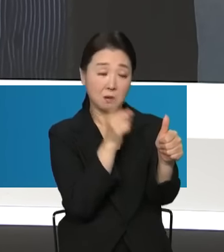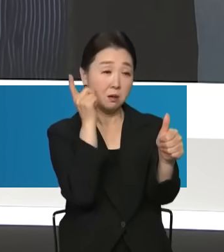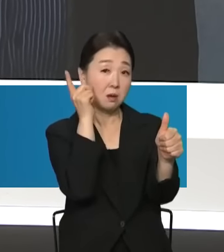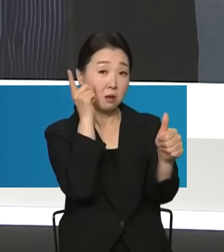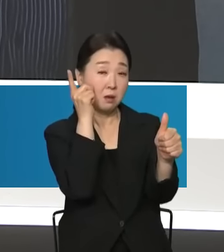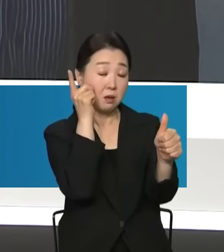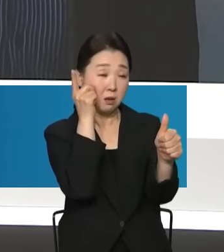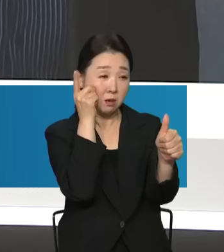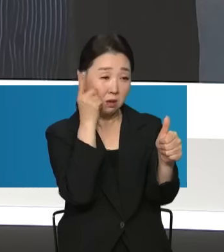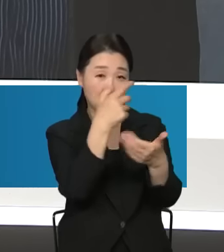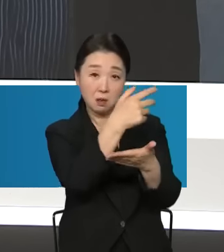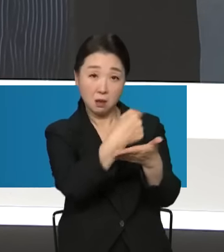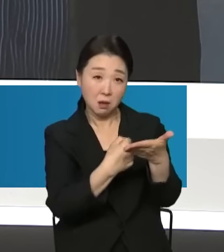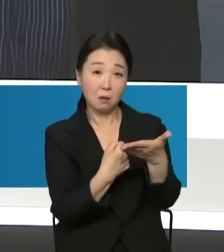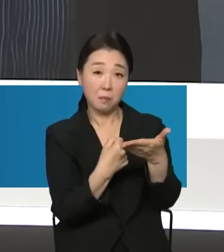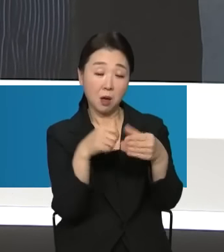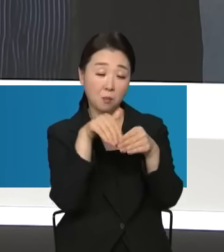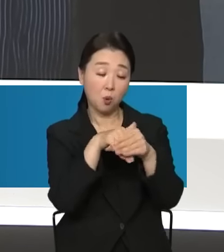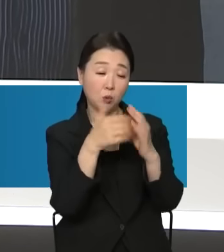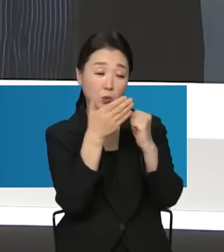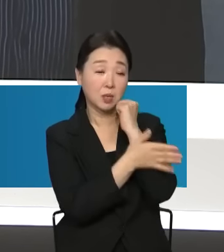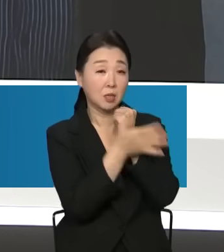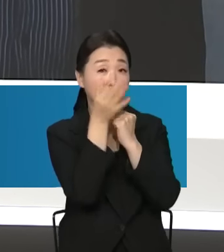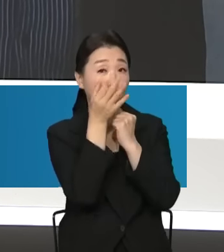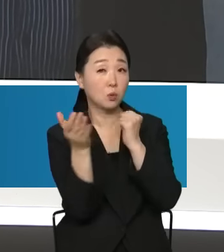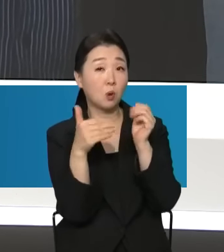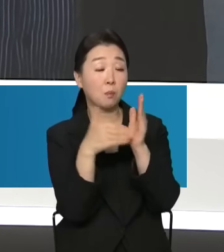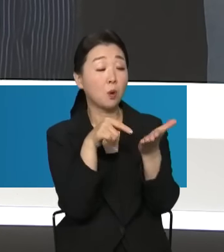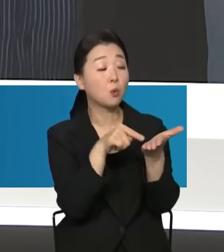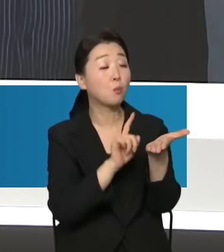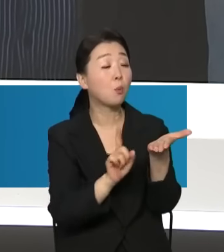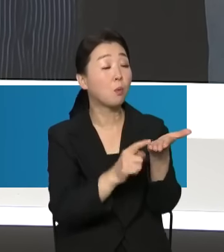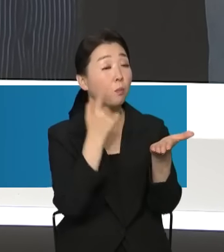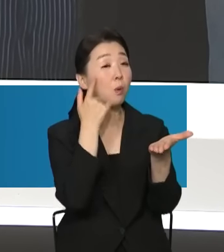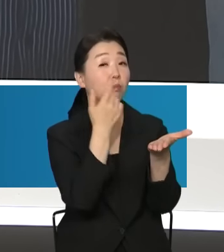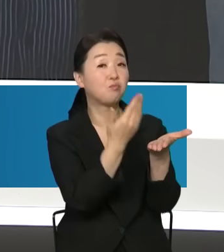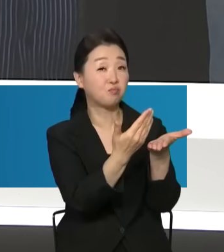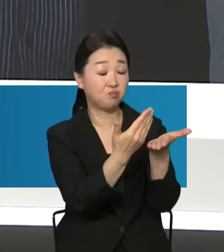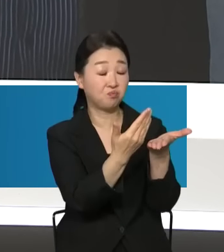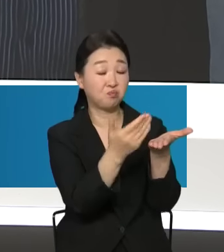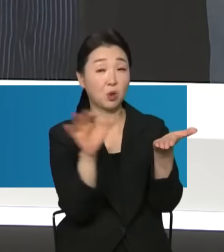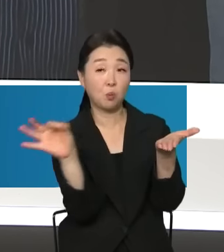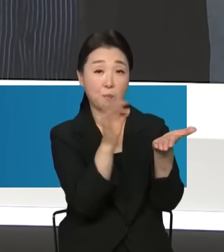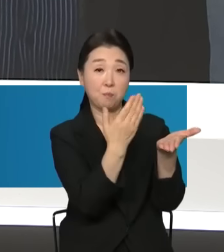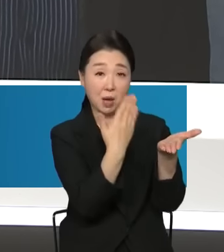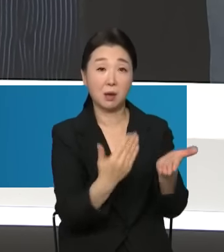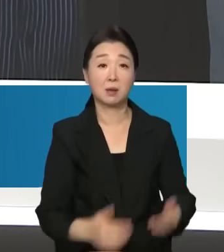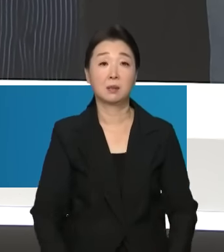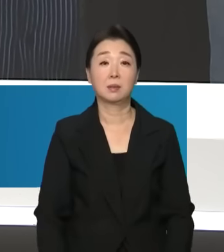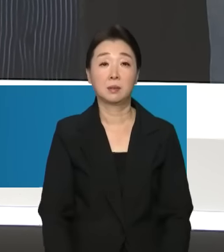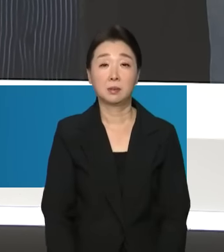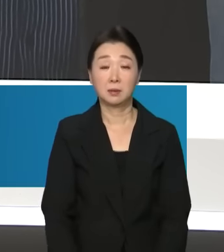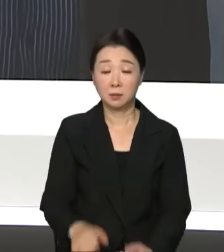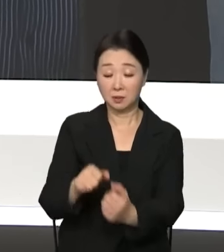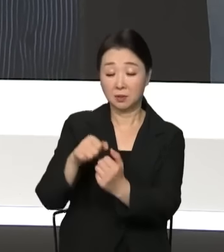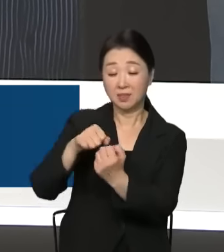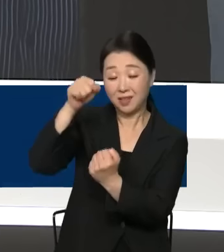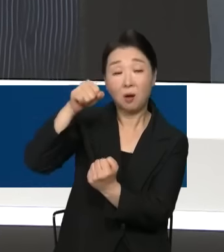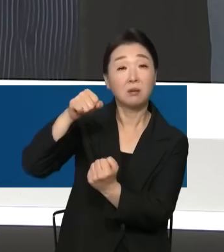씨 휴대전화에서 확보한 봉투 사진을 보여주며 뭔지 물었는데 이같이 말한 걸로 알려졌습니다. 영장에는 명